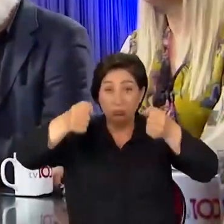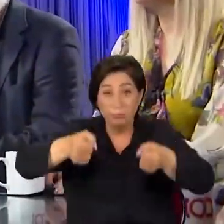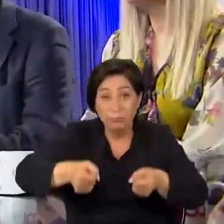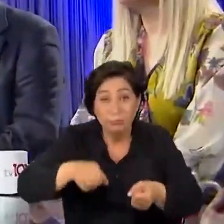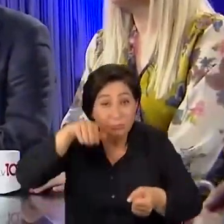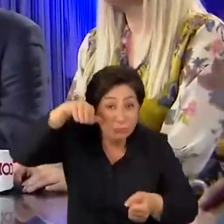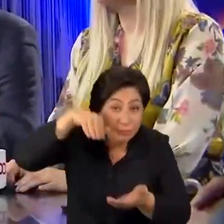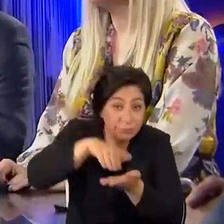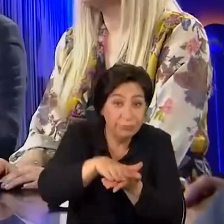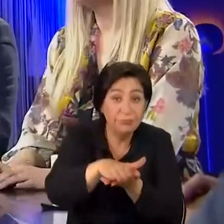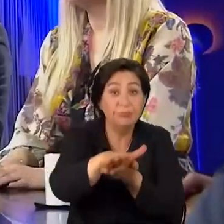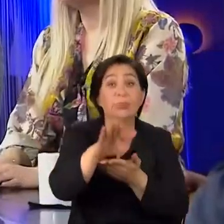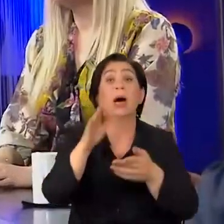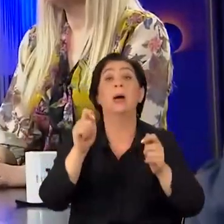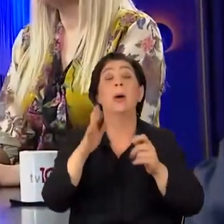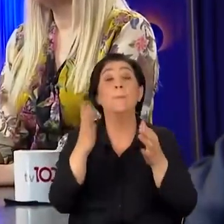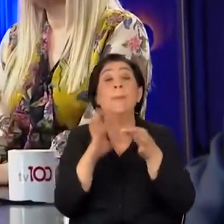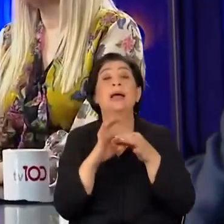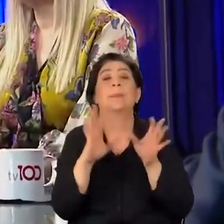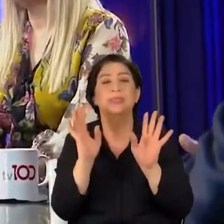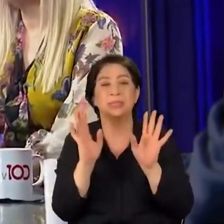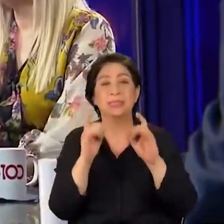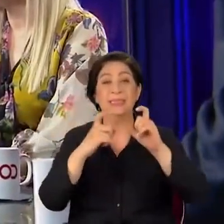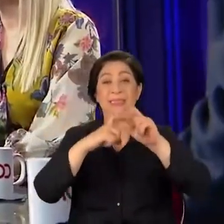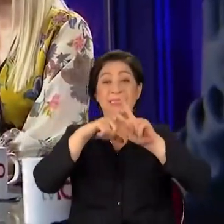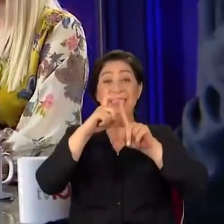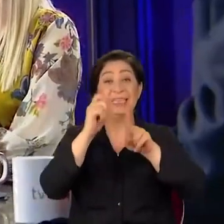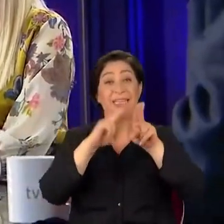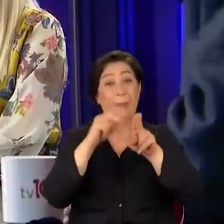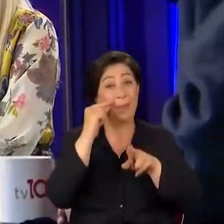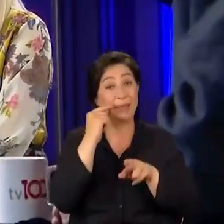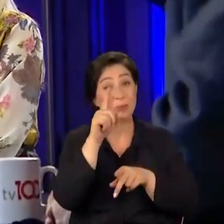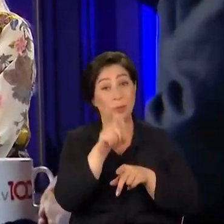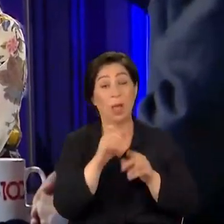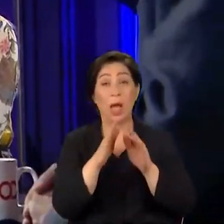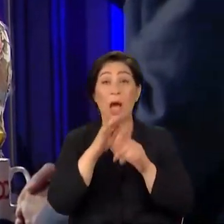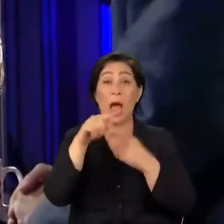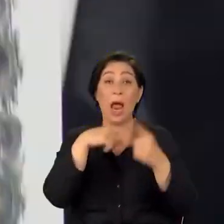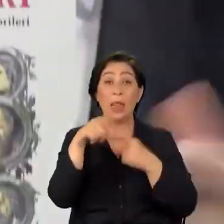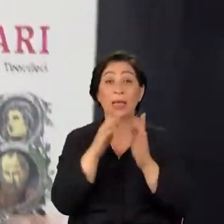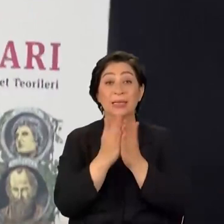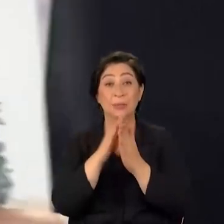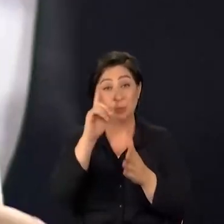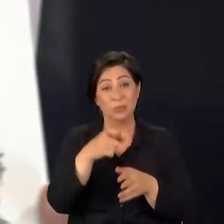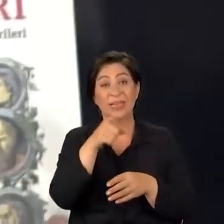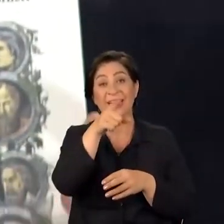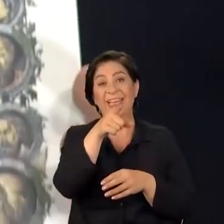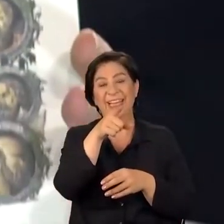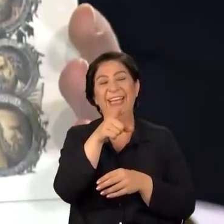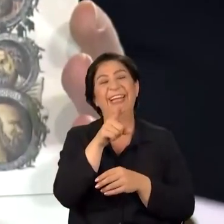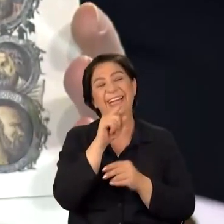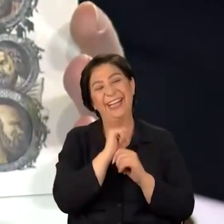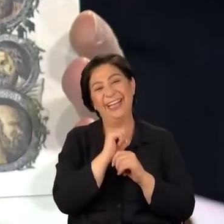tabii. adamlarımız olacak eğer bağlayamazsak. Şimdi hemen Sadık Usta'ya geçmek istiyorum. Aslında aranılan kitap bulunmuştur. Evet. Sizin bana